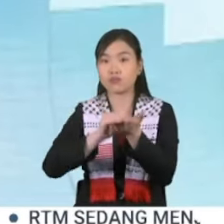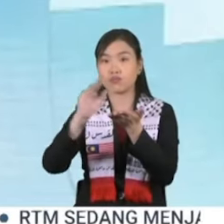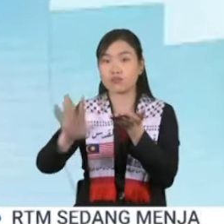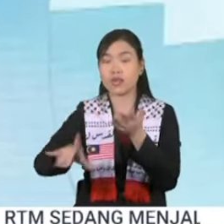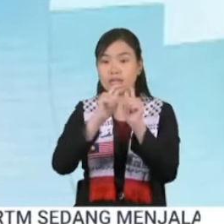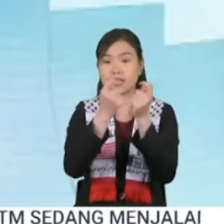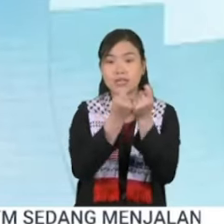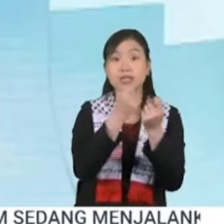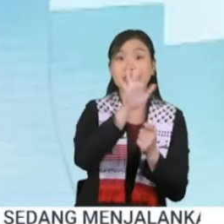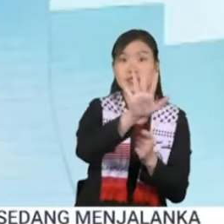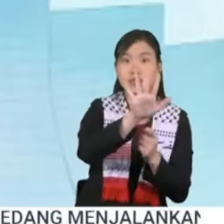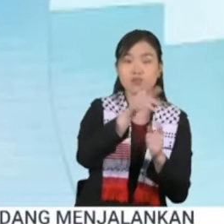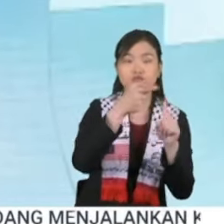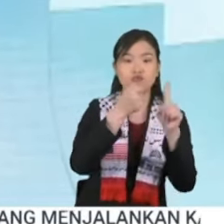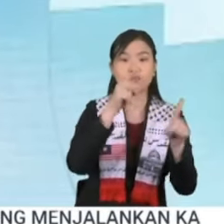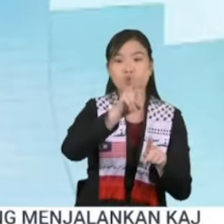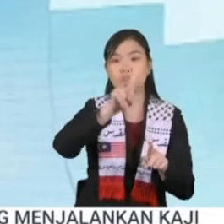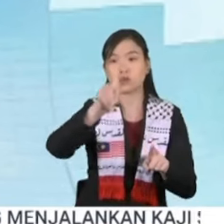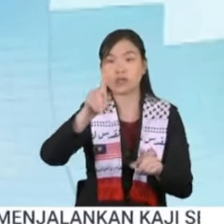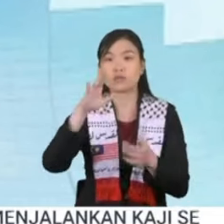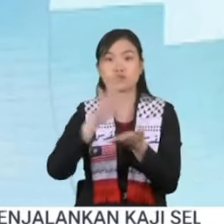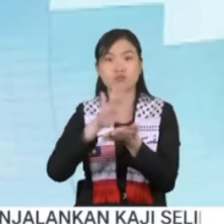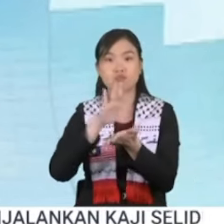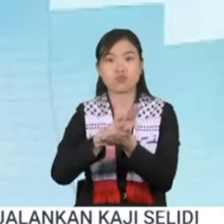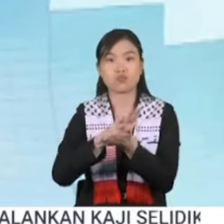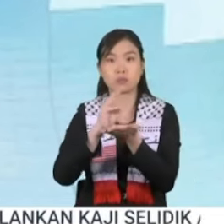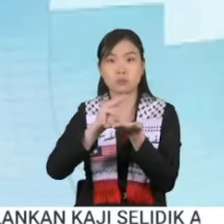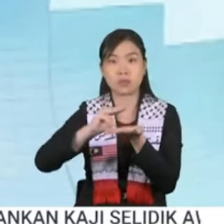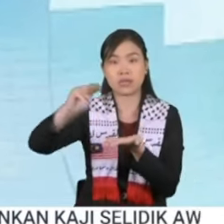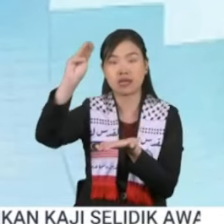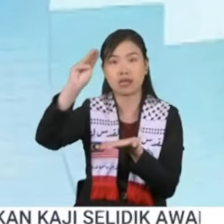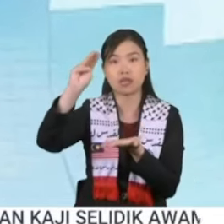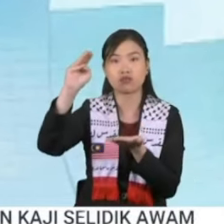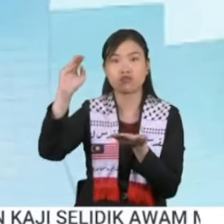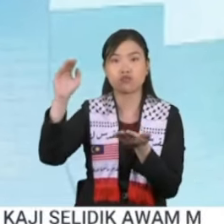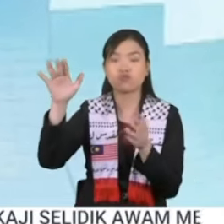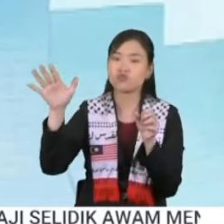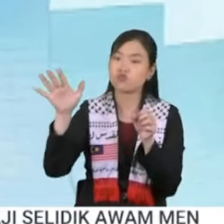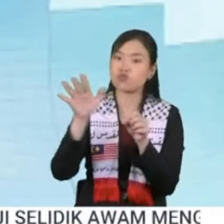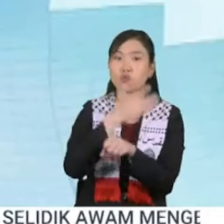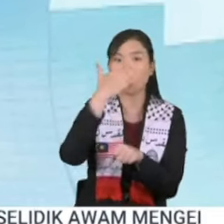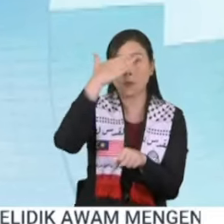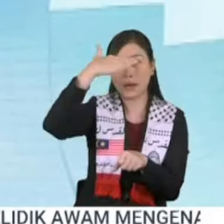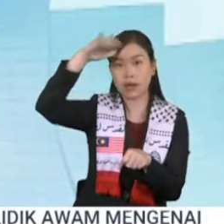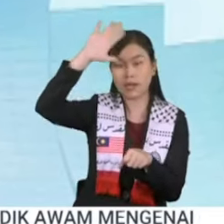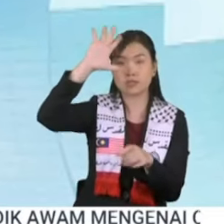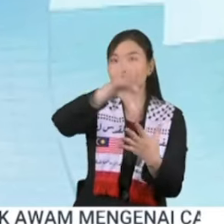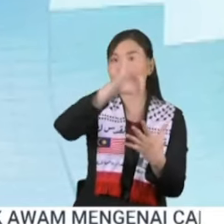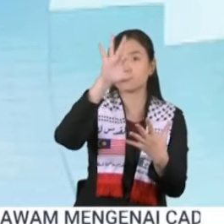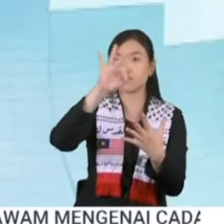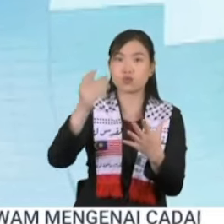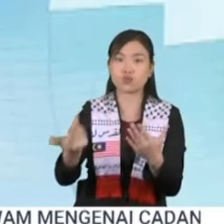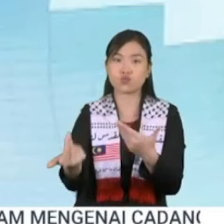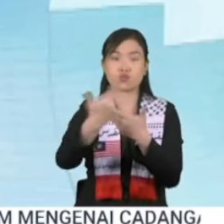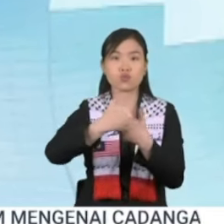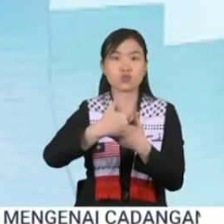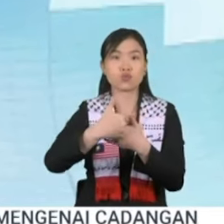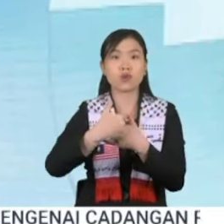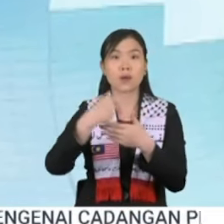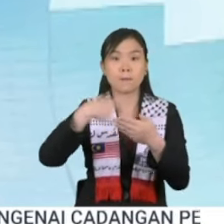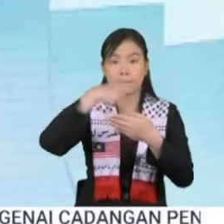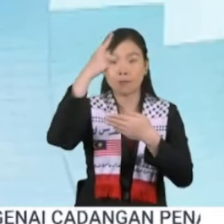345 pelajar tingkatan 5 dari 21 buah sekolah menengah seluruh Perlis terpilih menyertai program intensif Pelajar